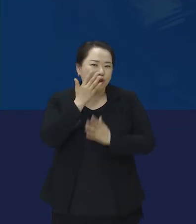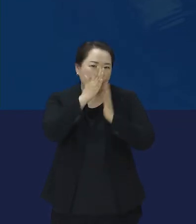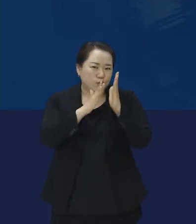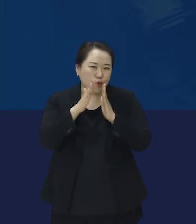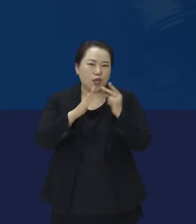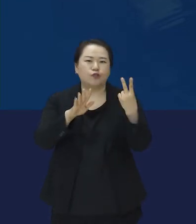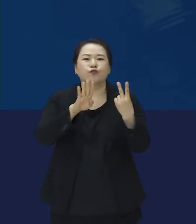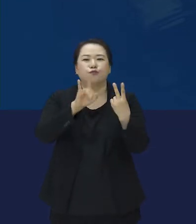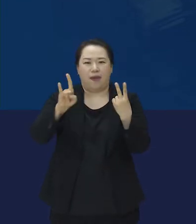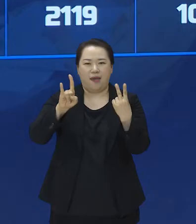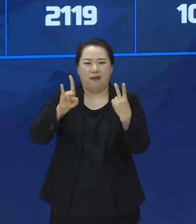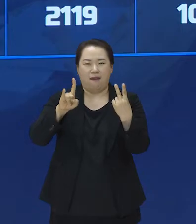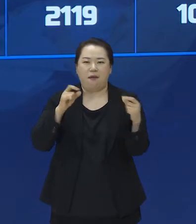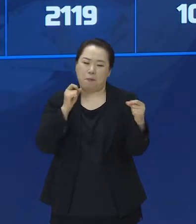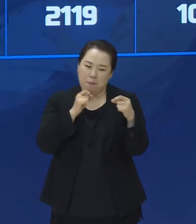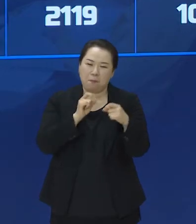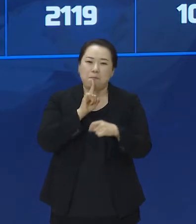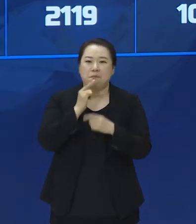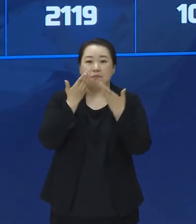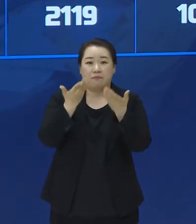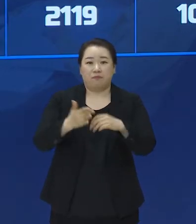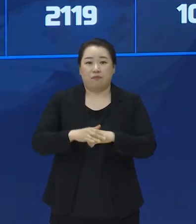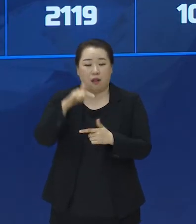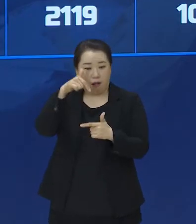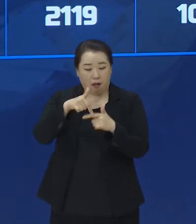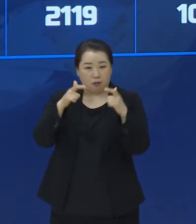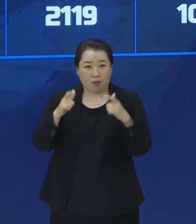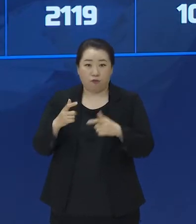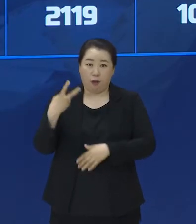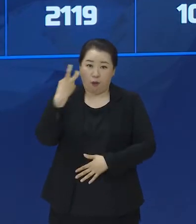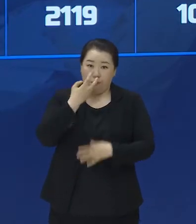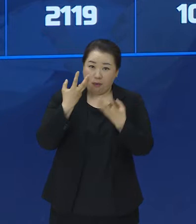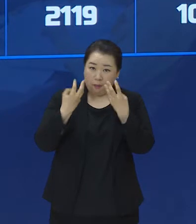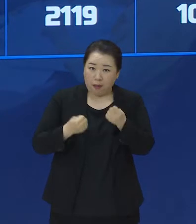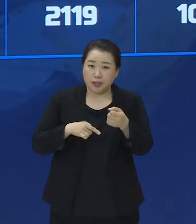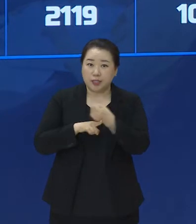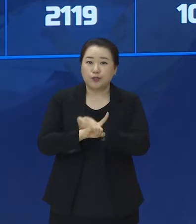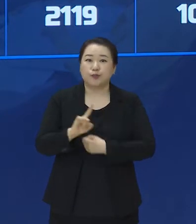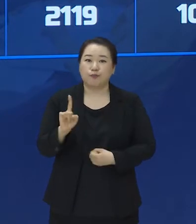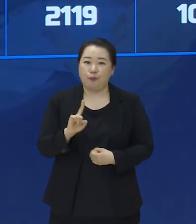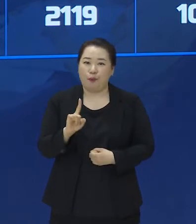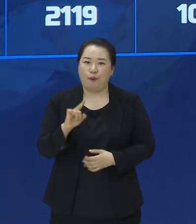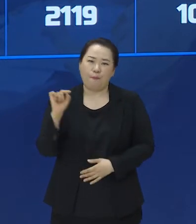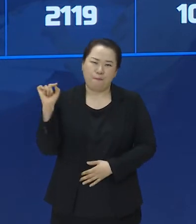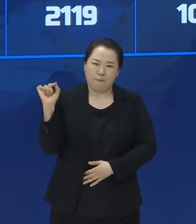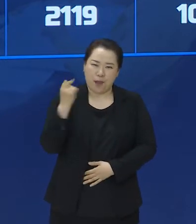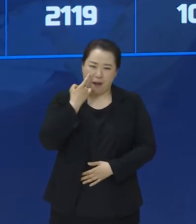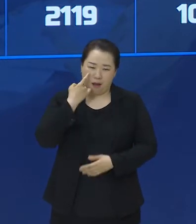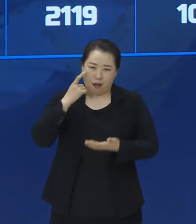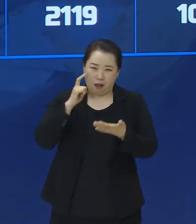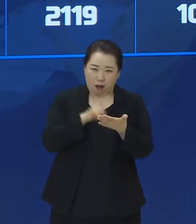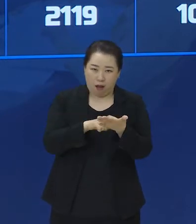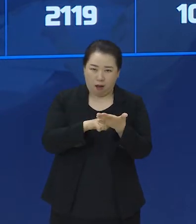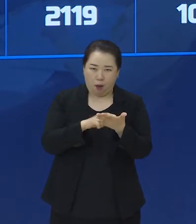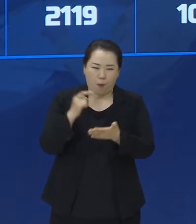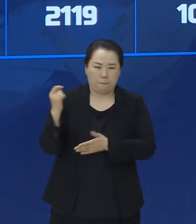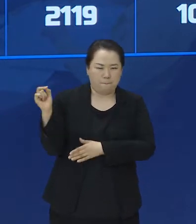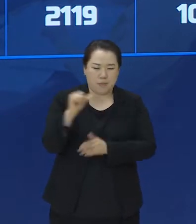숫자입니다. 강남구가 이처럼 많은 인원을 검사한 것은 조기 발견, 조기